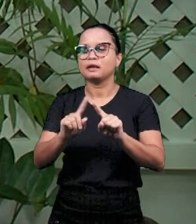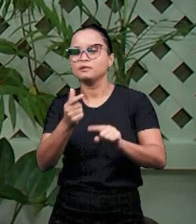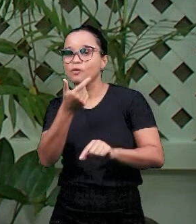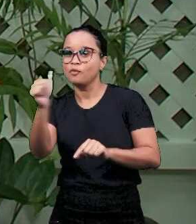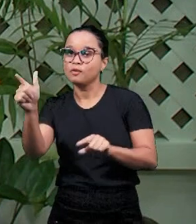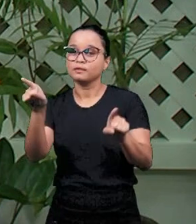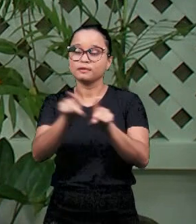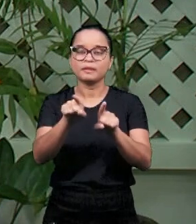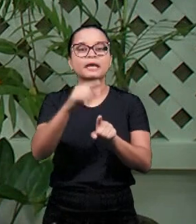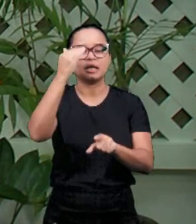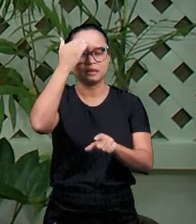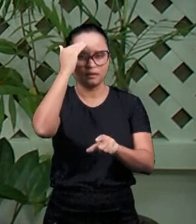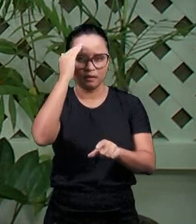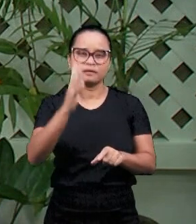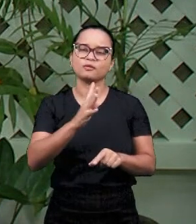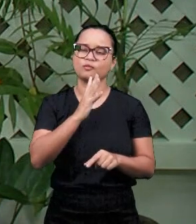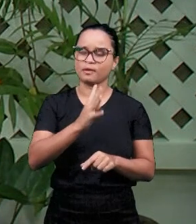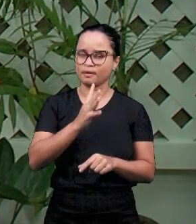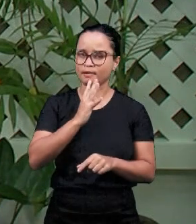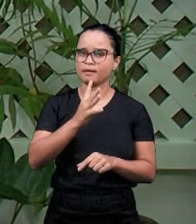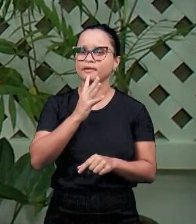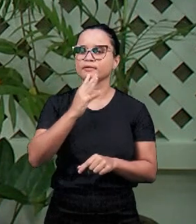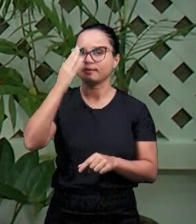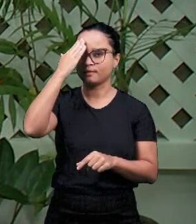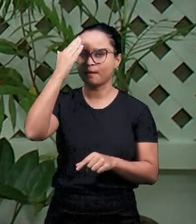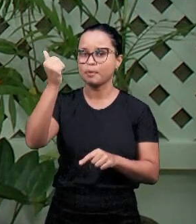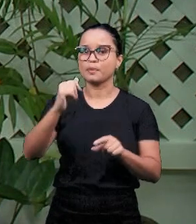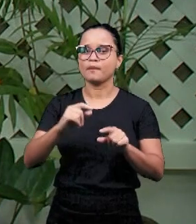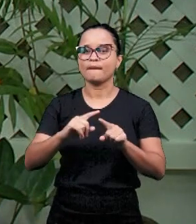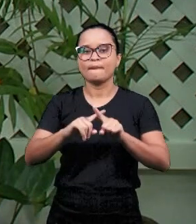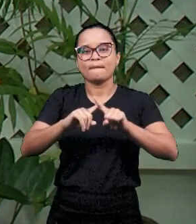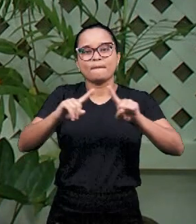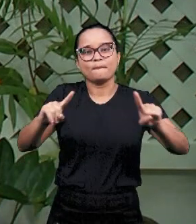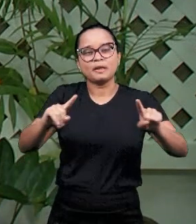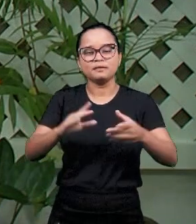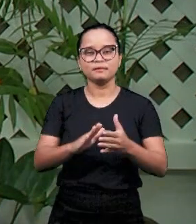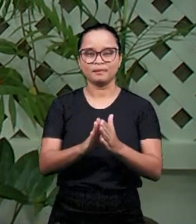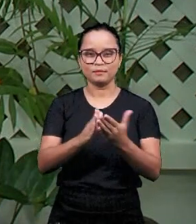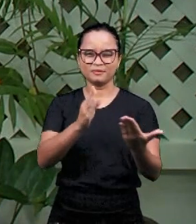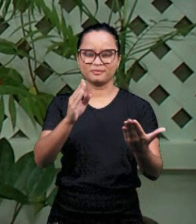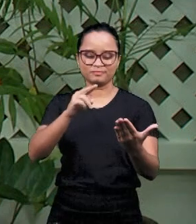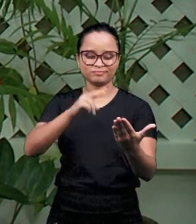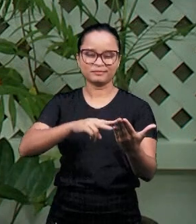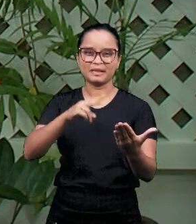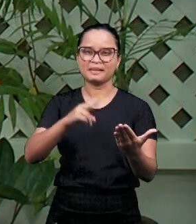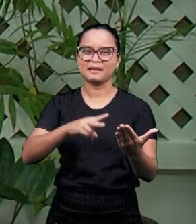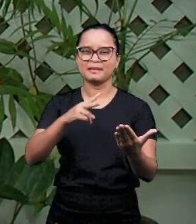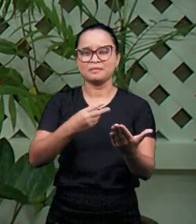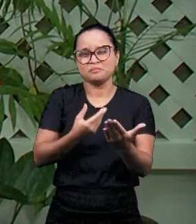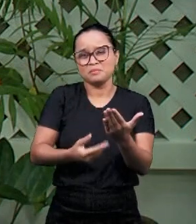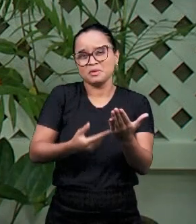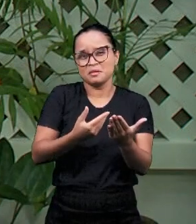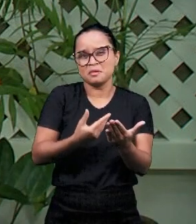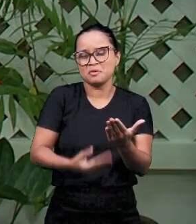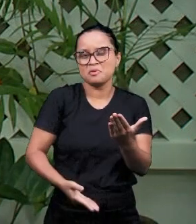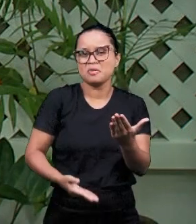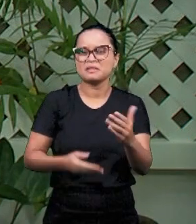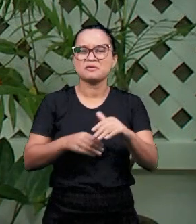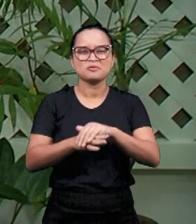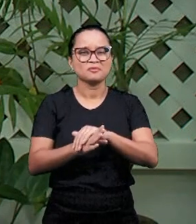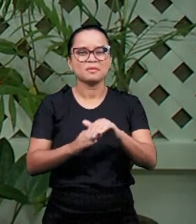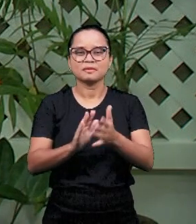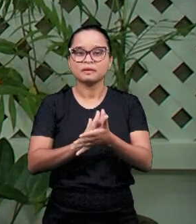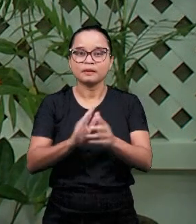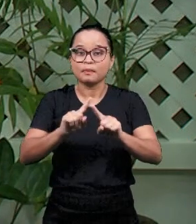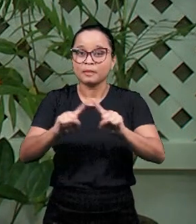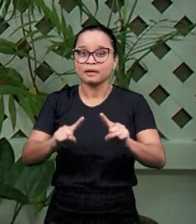même, comprennent des choses, mais il paraît qu'ils ont perdu l'habitude de lire la Bible, mais maintenant